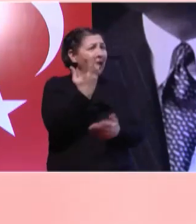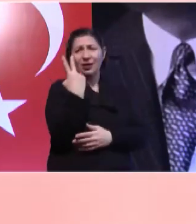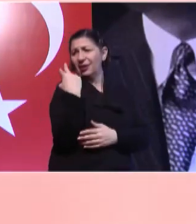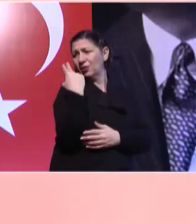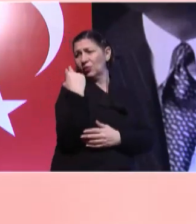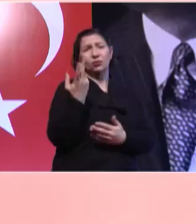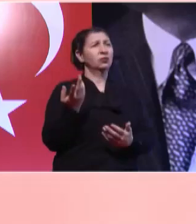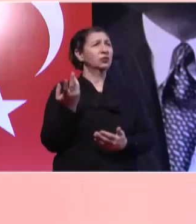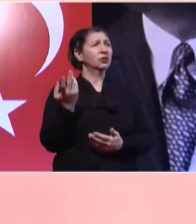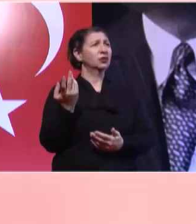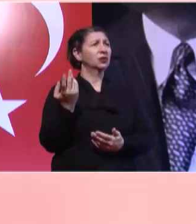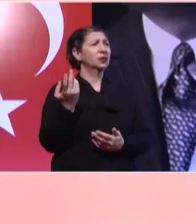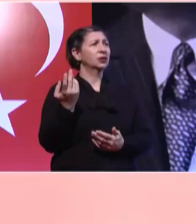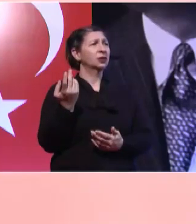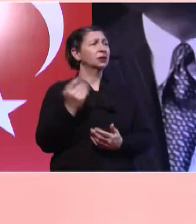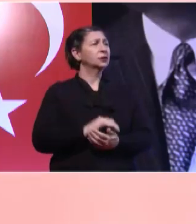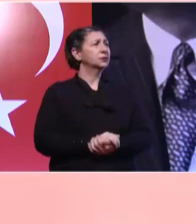önce